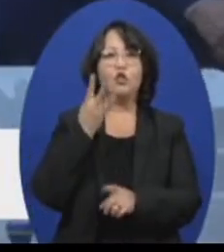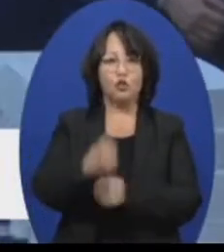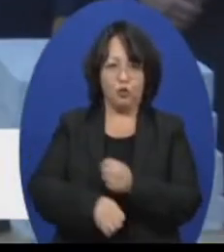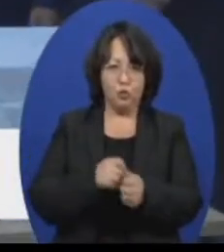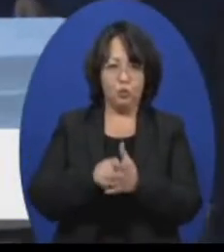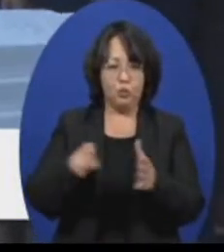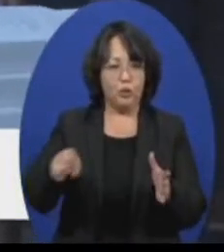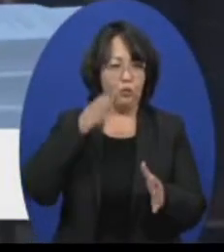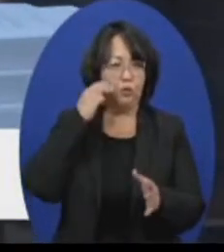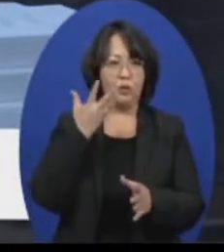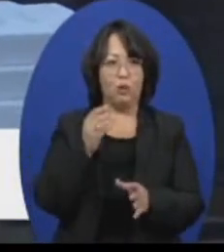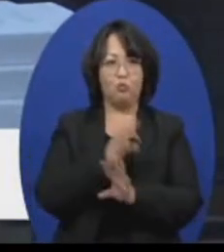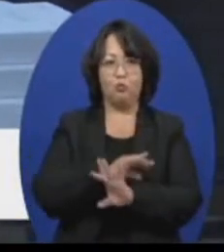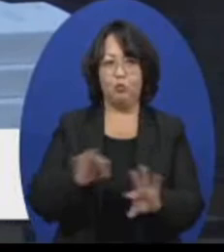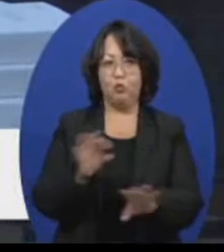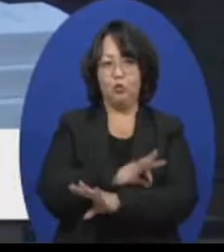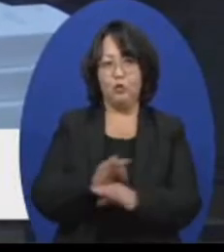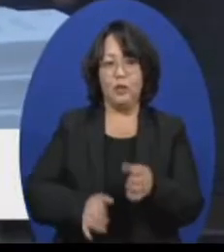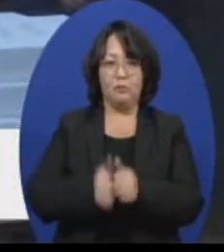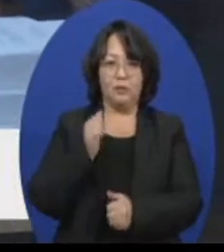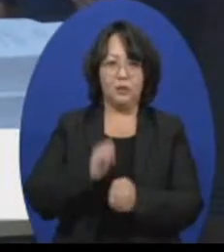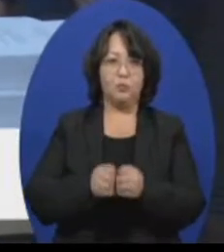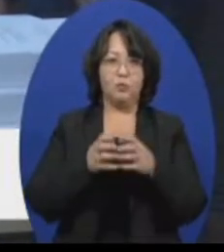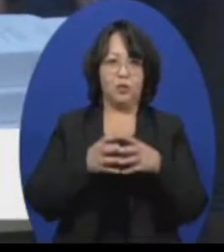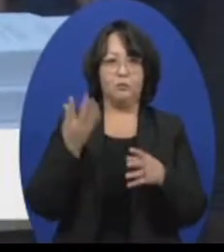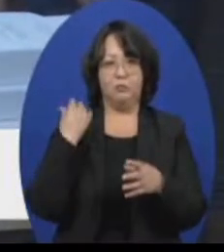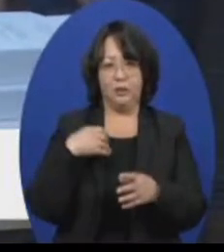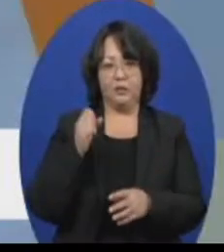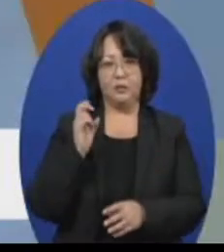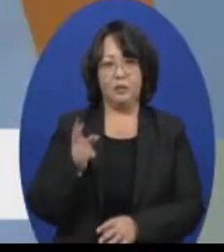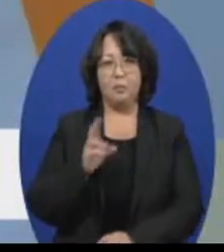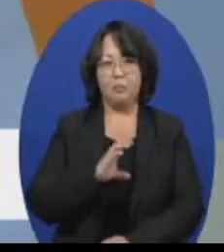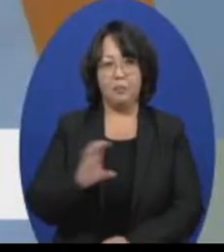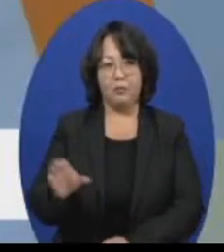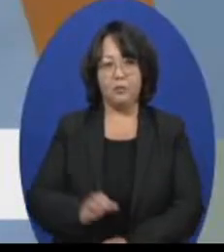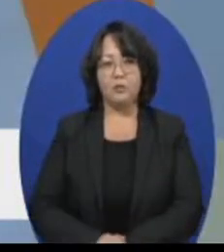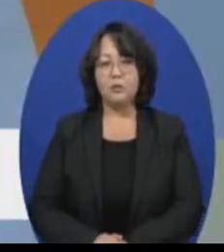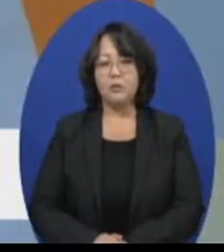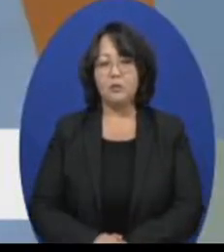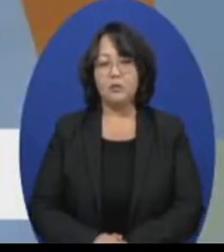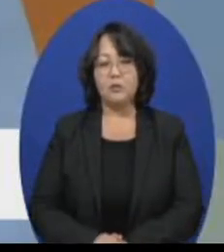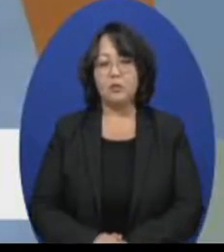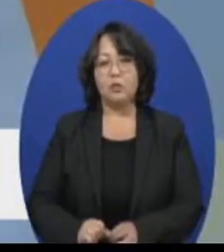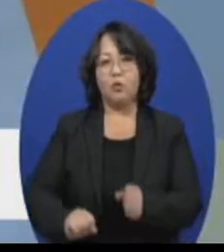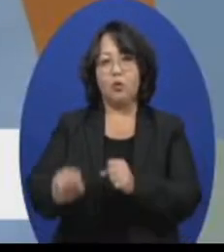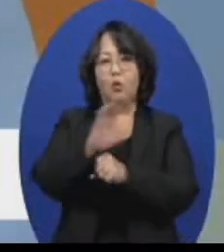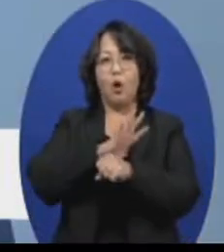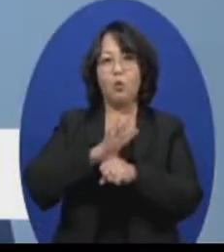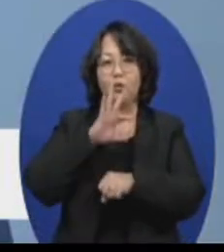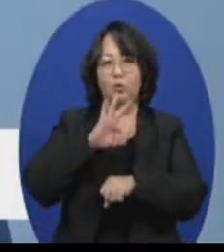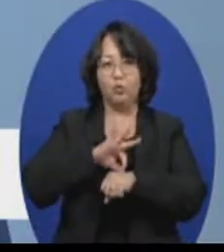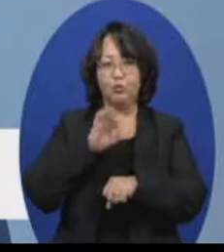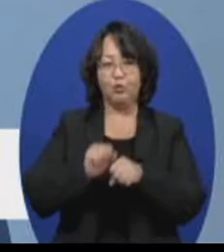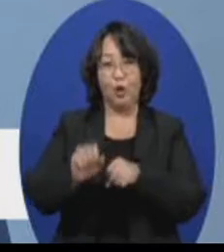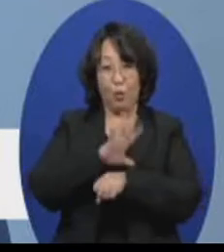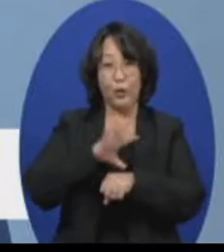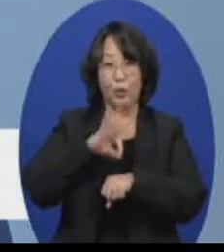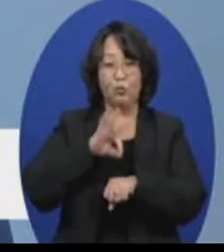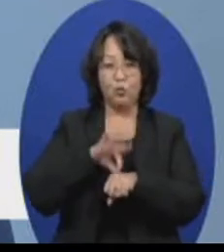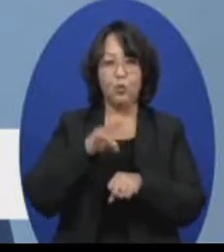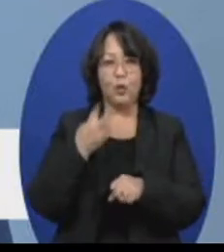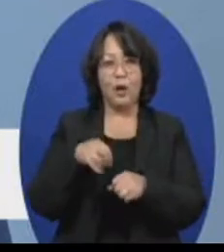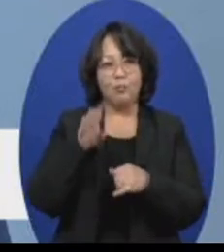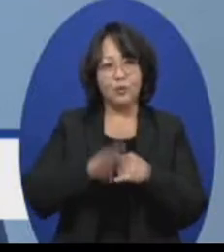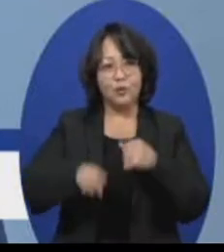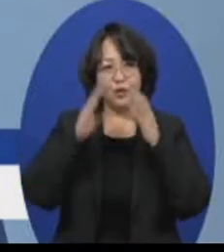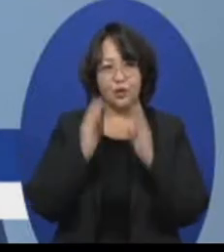жилийн туршлагатай 50 гаруй төслийг амжилттай хэрэгжүүлж байжээ. Цар тахлын одоо үед бол эцсийн шийдэлтэй хүрч